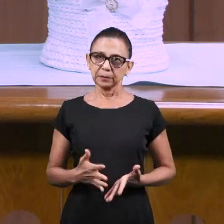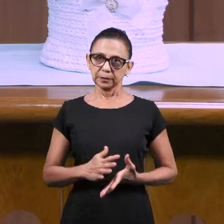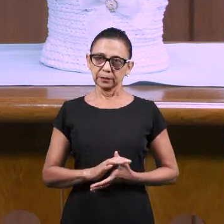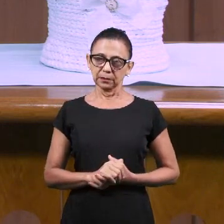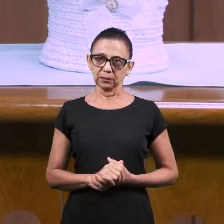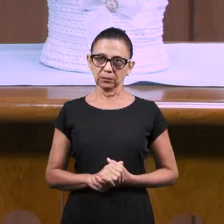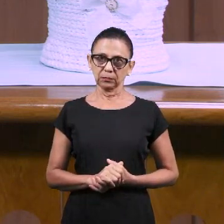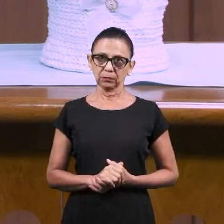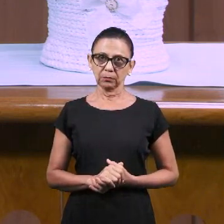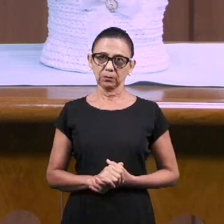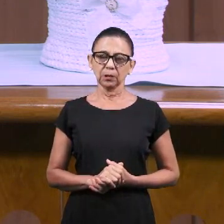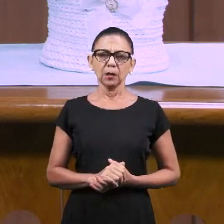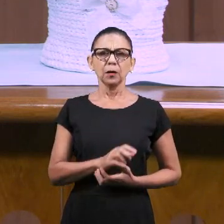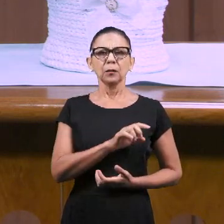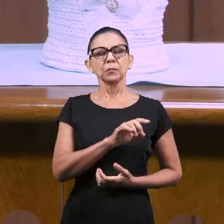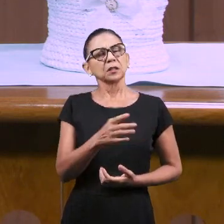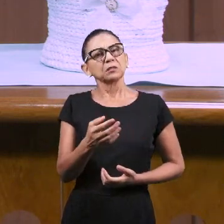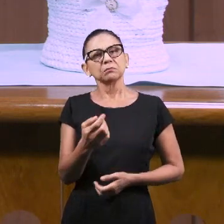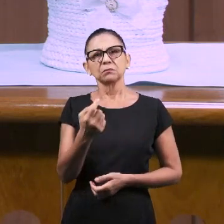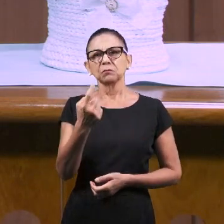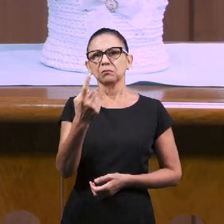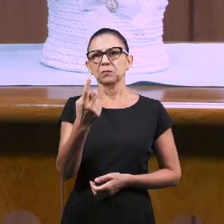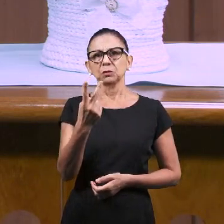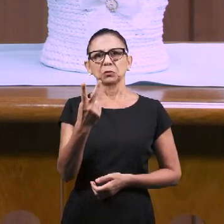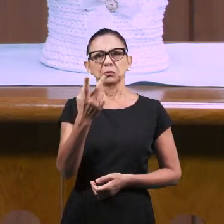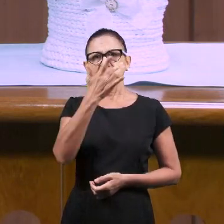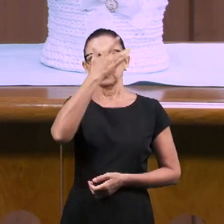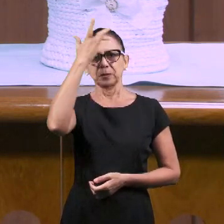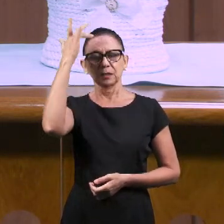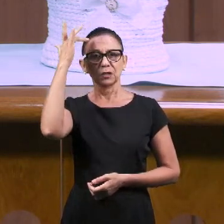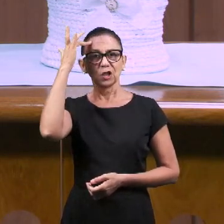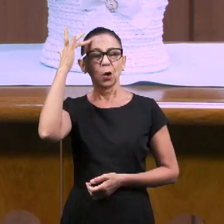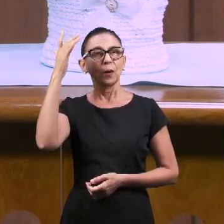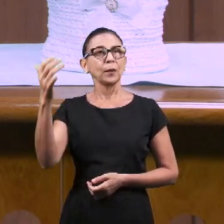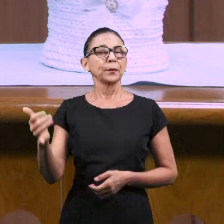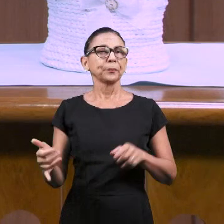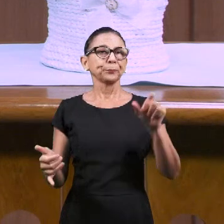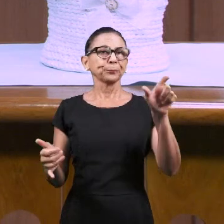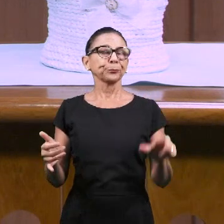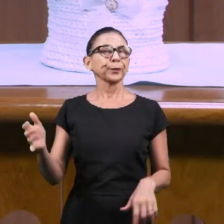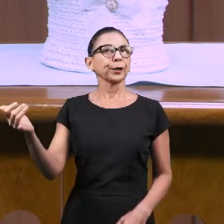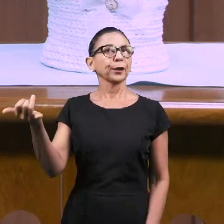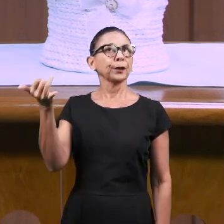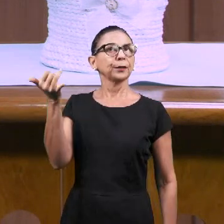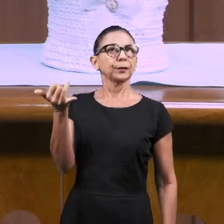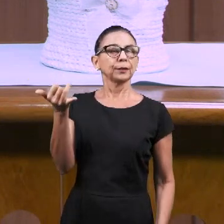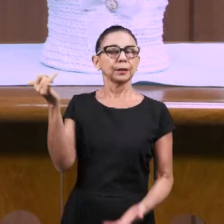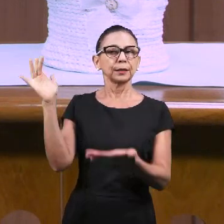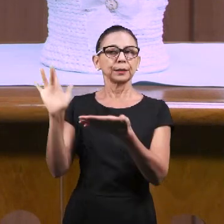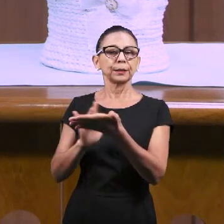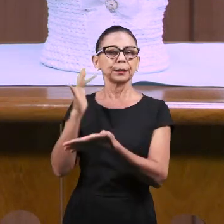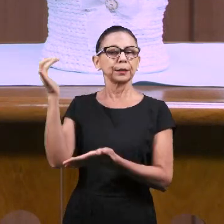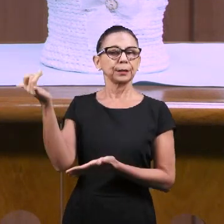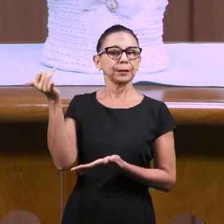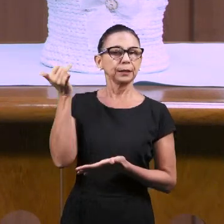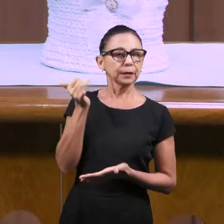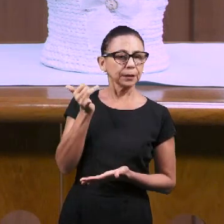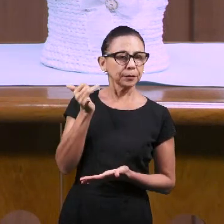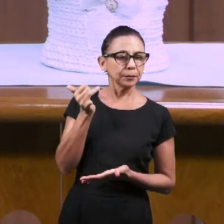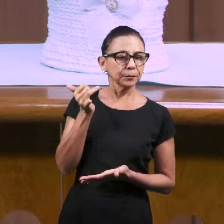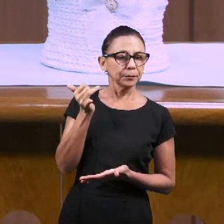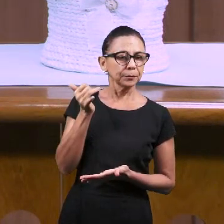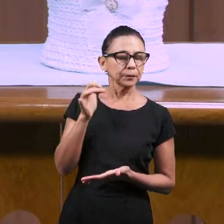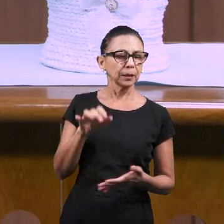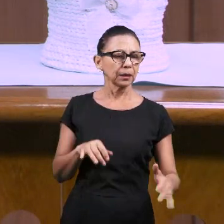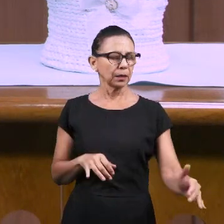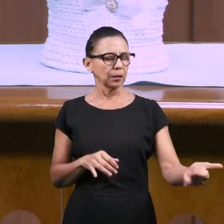c'est l'explication pour ceux qui, un minimum ici, un ou deux, qui mettent le numéro de téléphone, un ou l'autre.